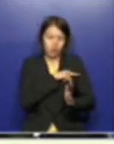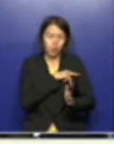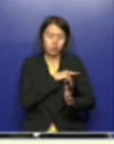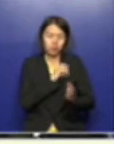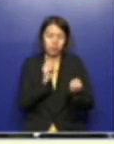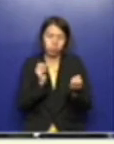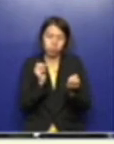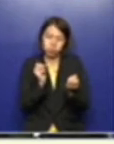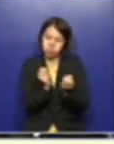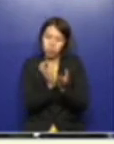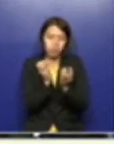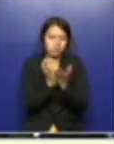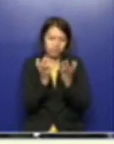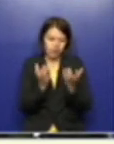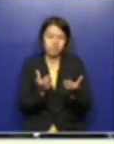ง